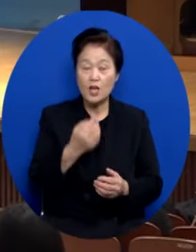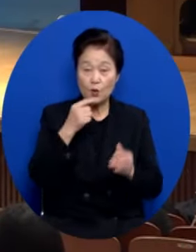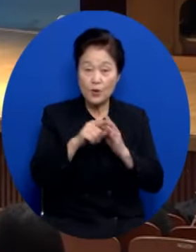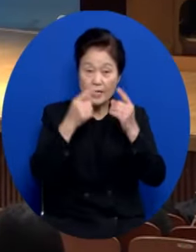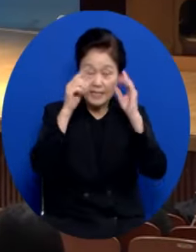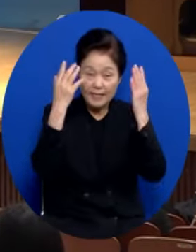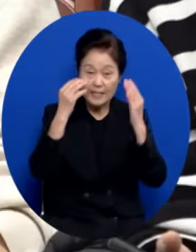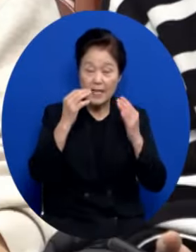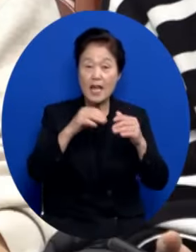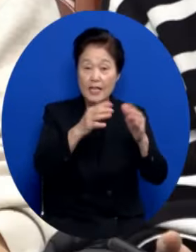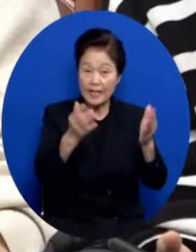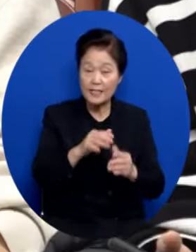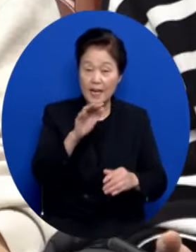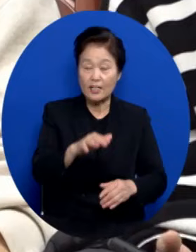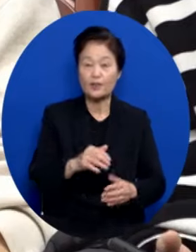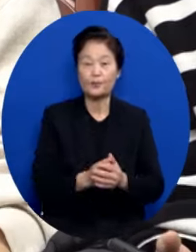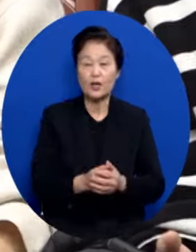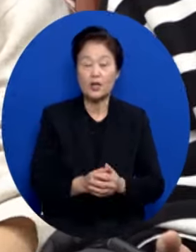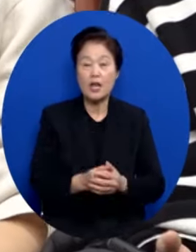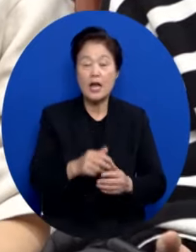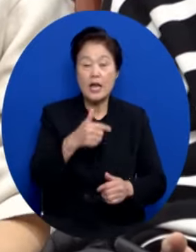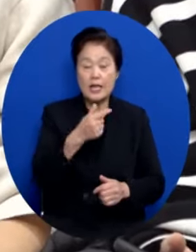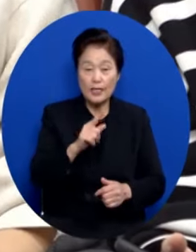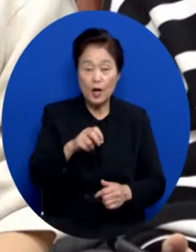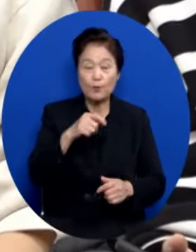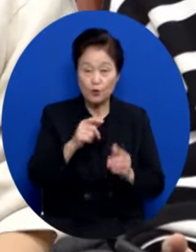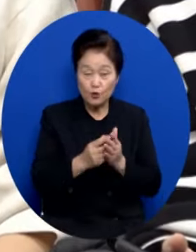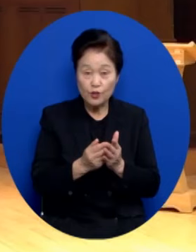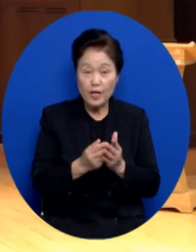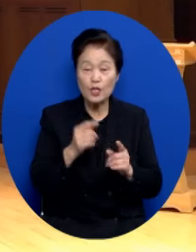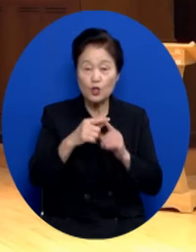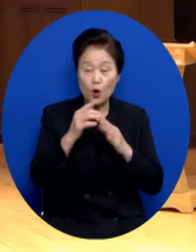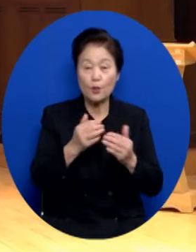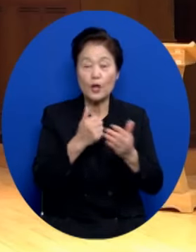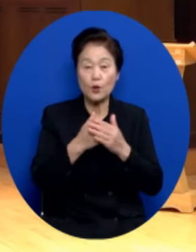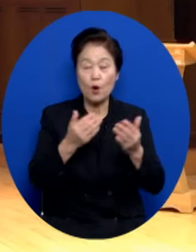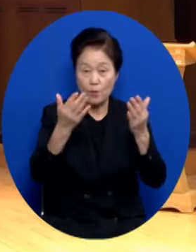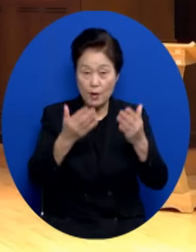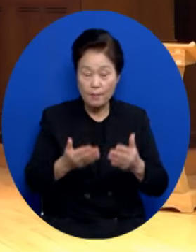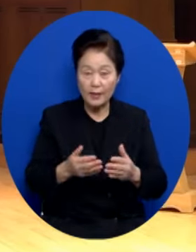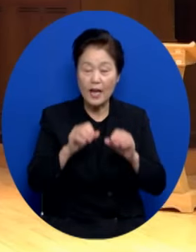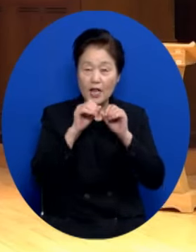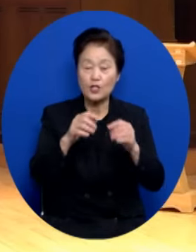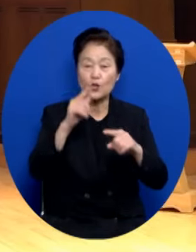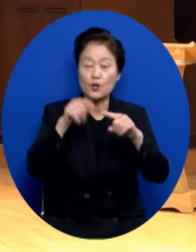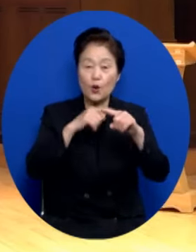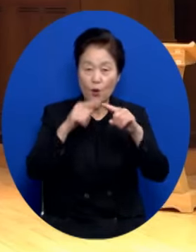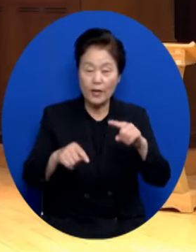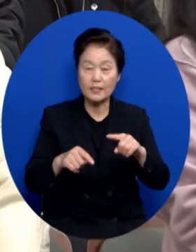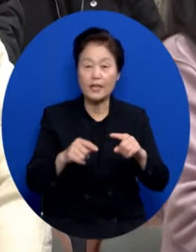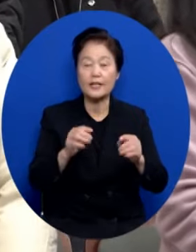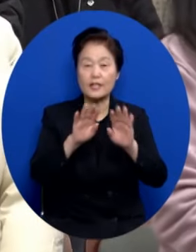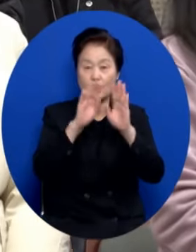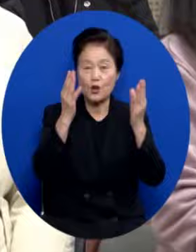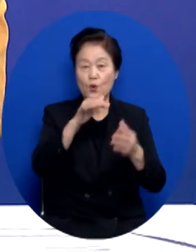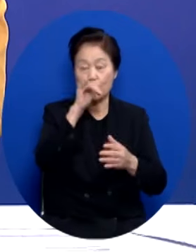서울신대 성결 동아리는 남군산교회 후원을 받아 매년 성결 복음의 확산을 위해 전도대회를 개최해 오고 있습니다.